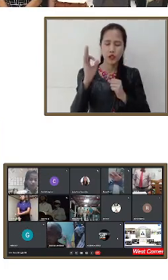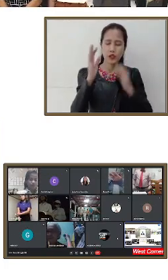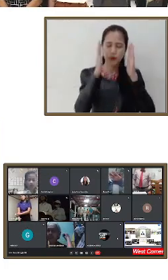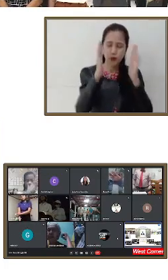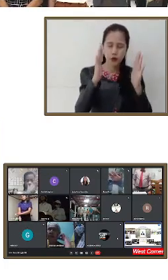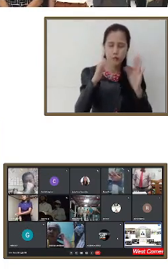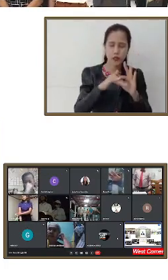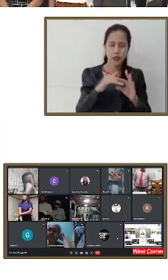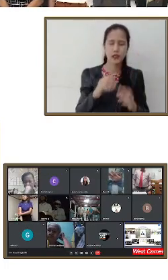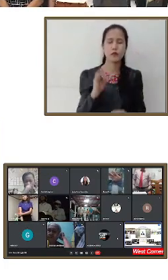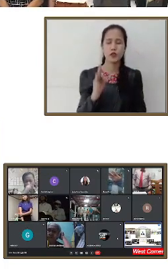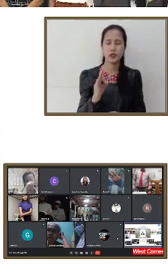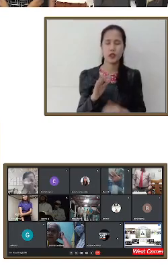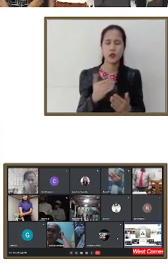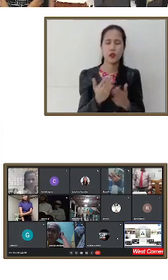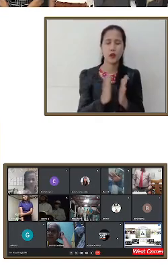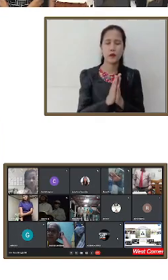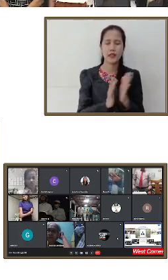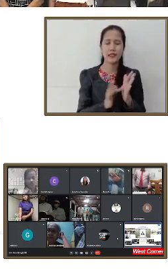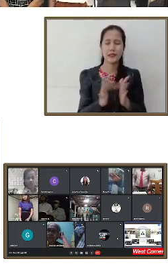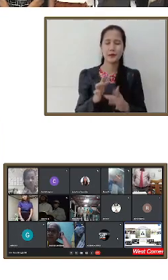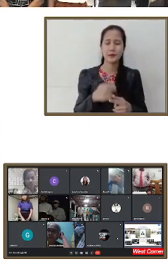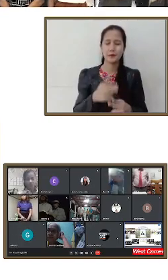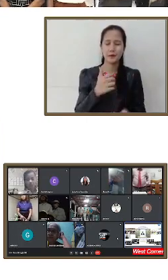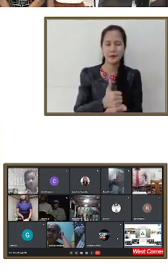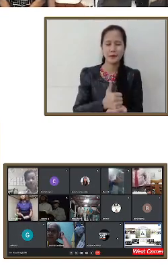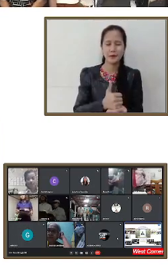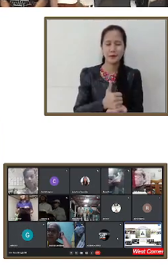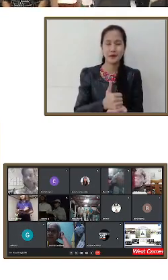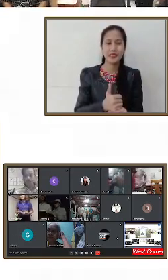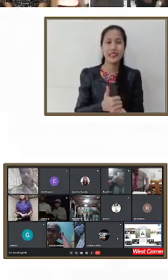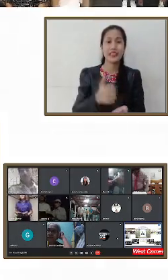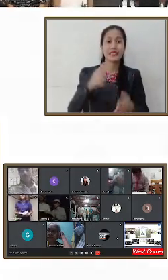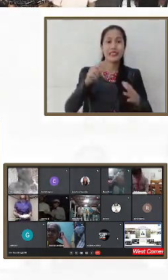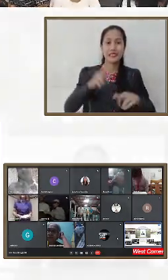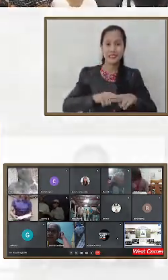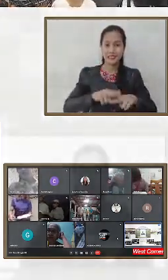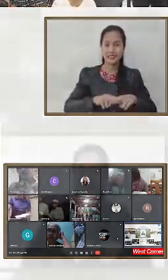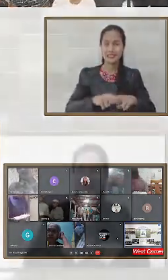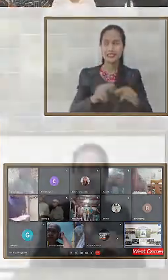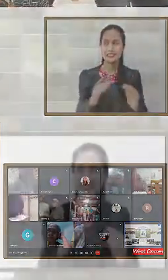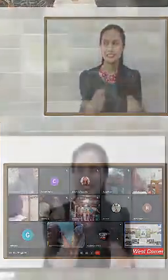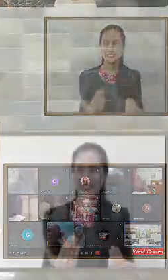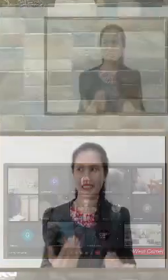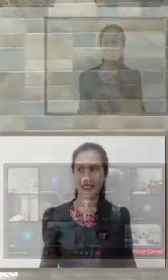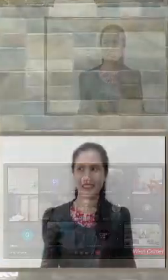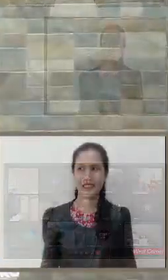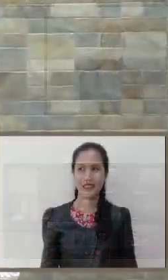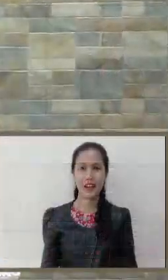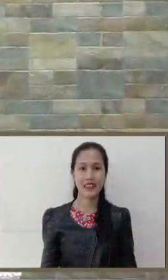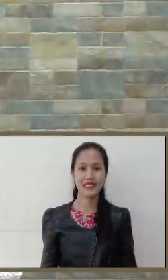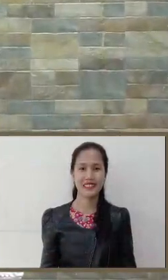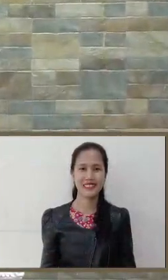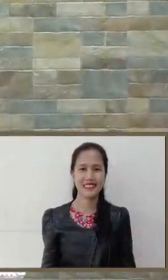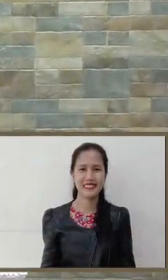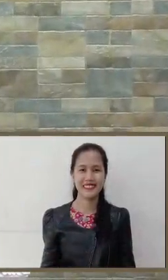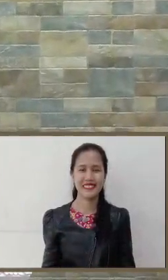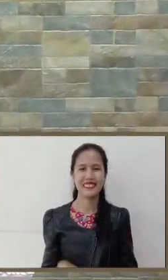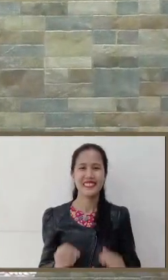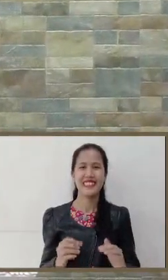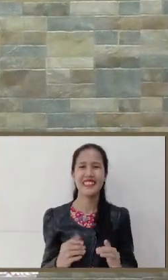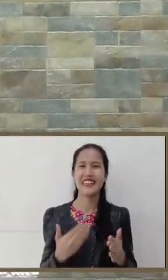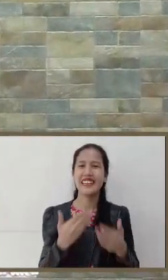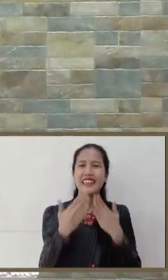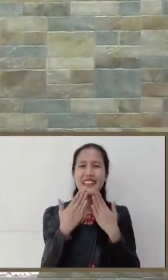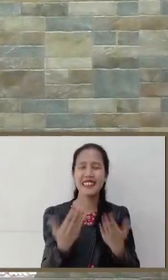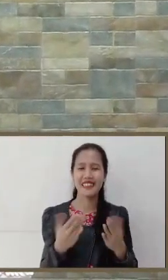dalangin sa pangalan po ni Jesus. Amen. Pwede na po magsiyo po ang lahat. At salamat po muli sa privilege